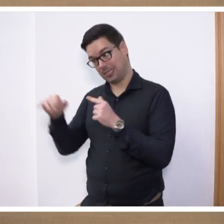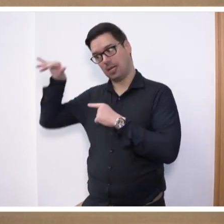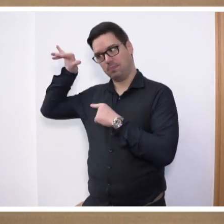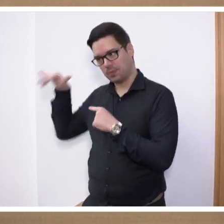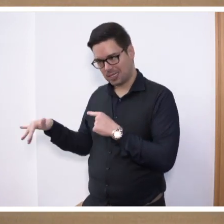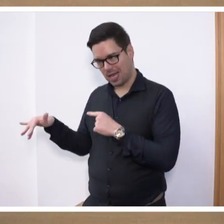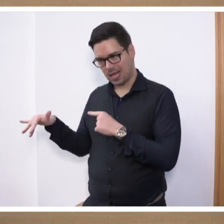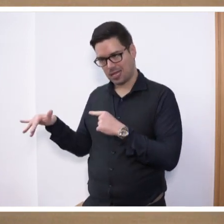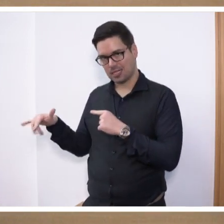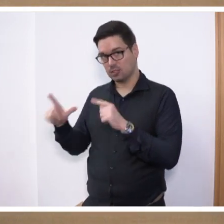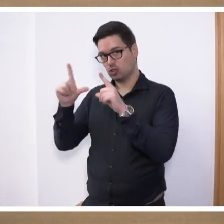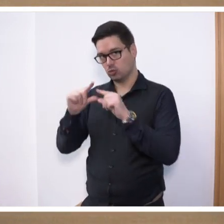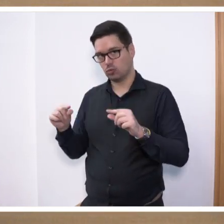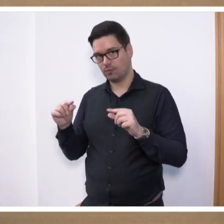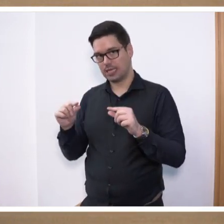Arzneimangel für